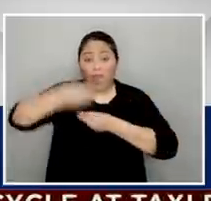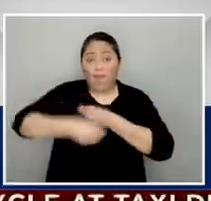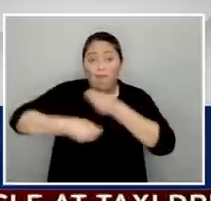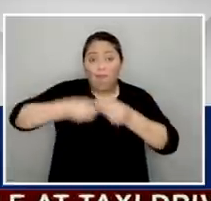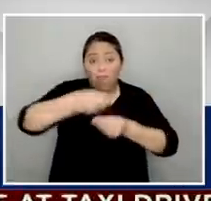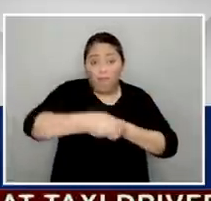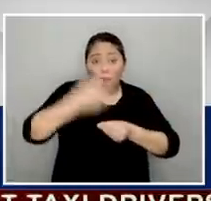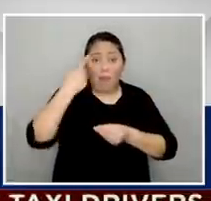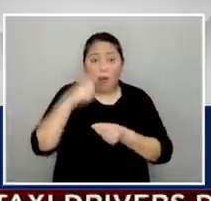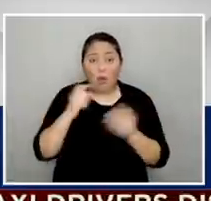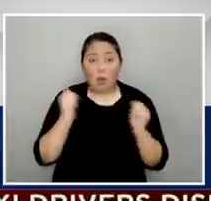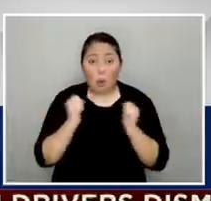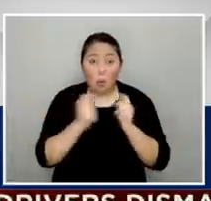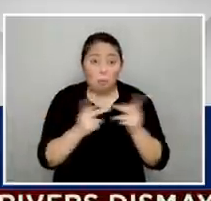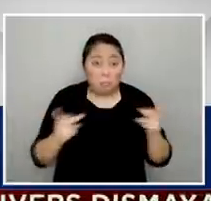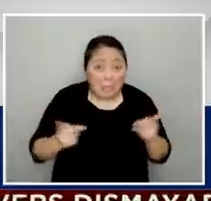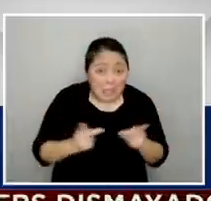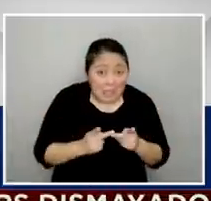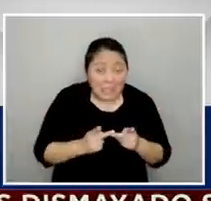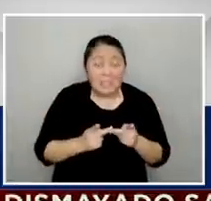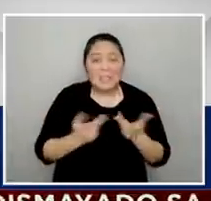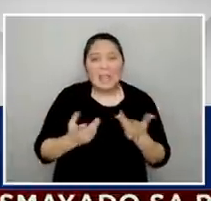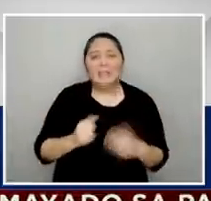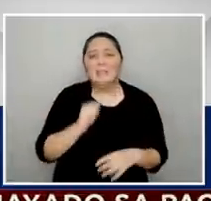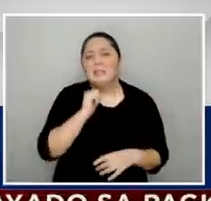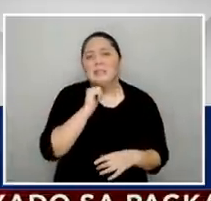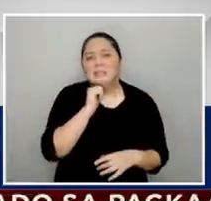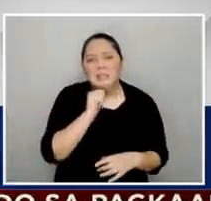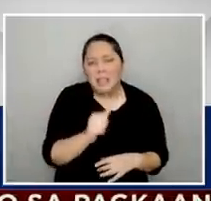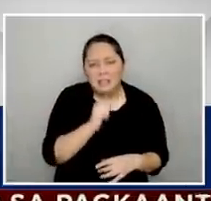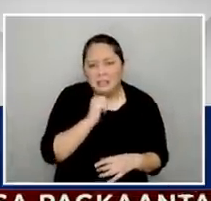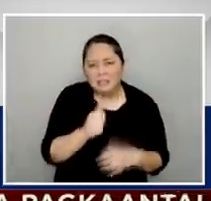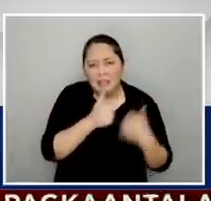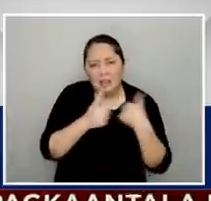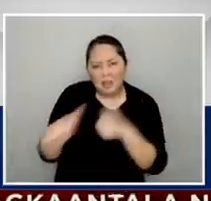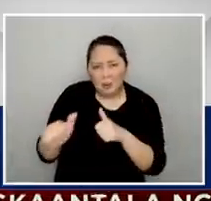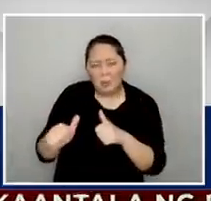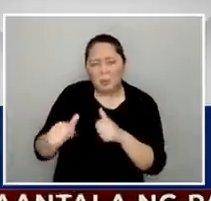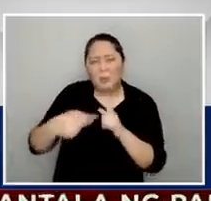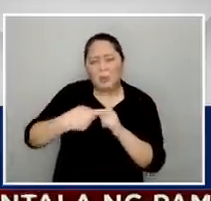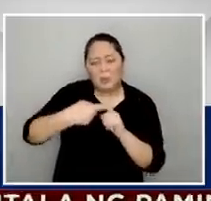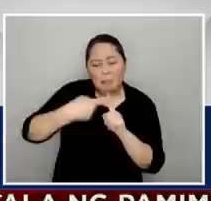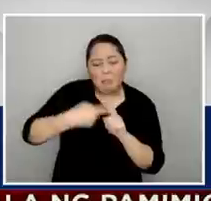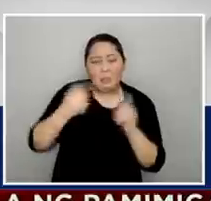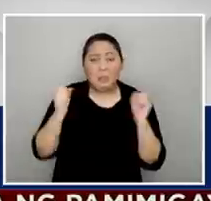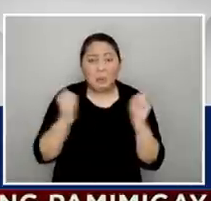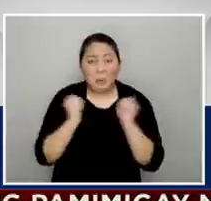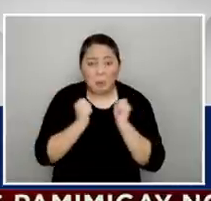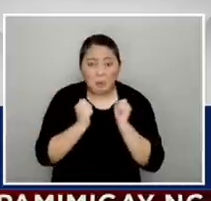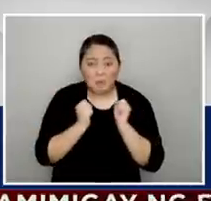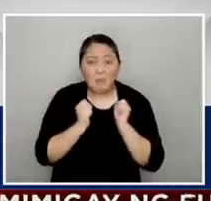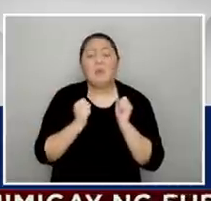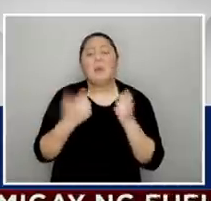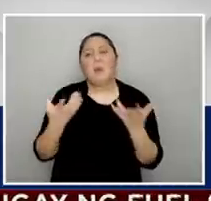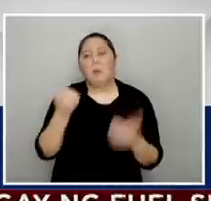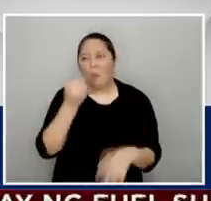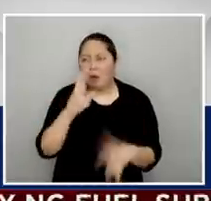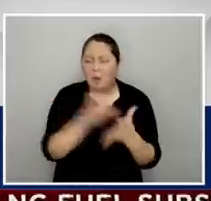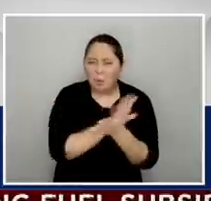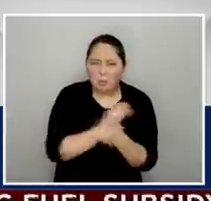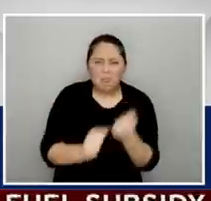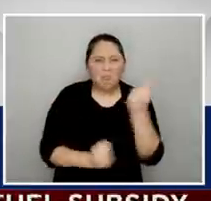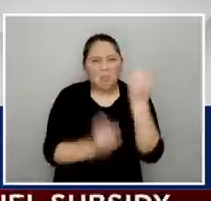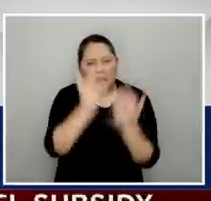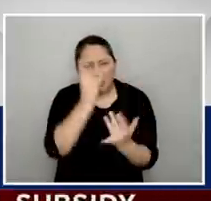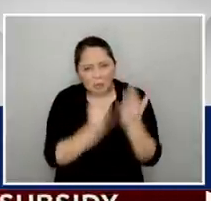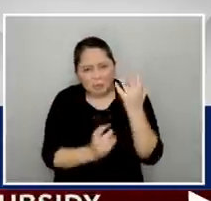hindi napanatili ang tamang storage temperature o nasira sa mga insidente ng sunog at bagyo. Pero giit nila, maliit lang ito kumpara